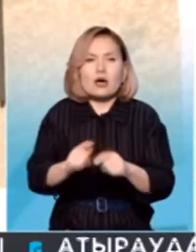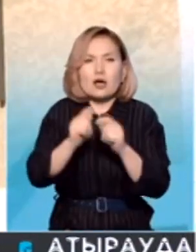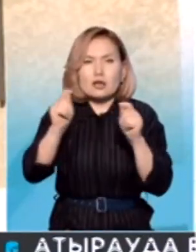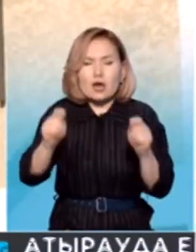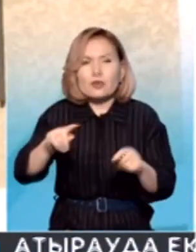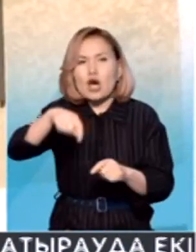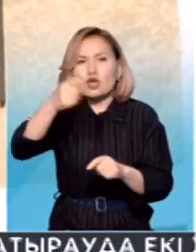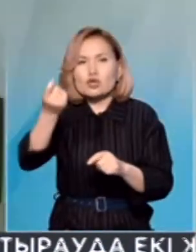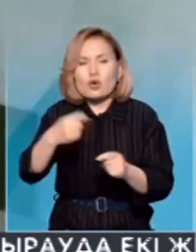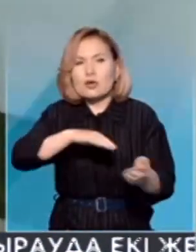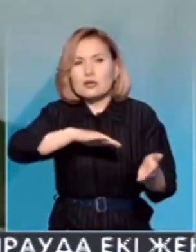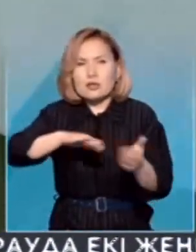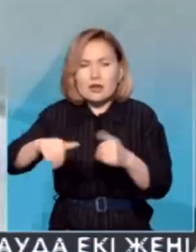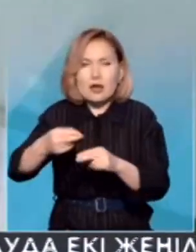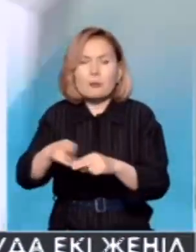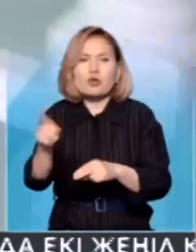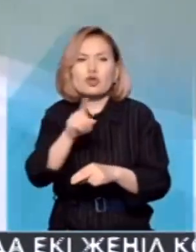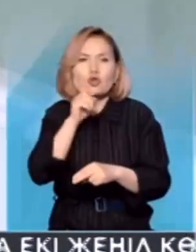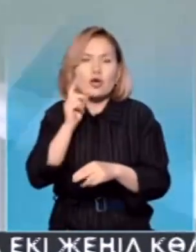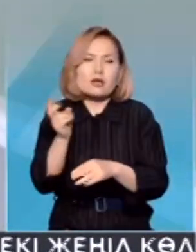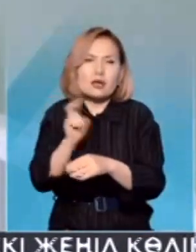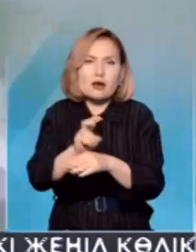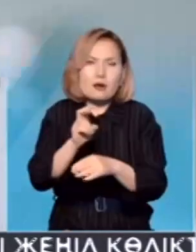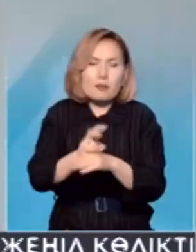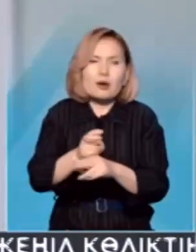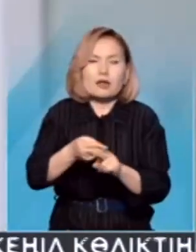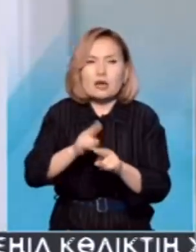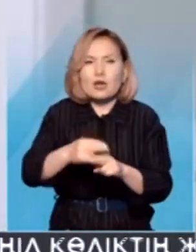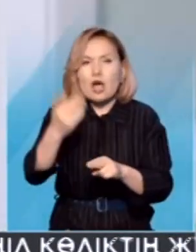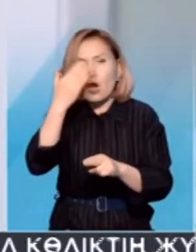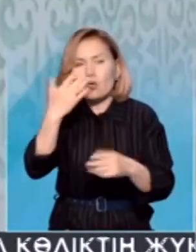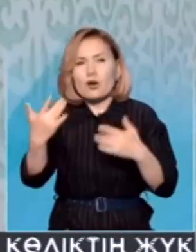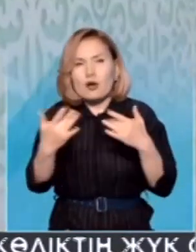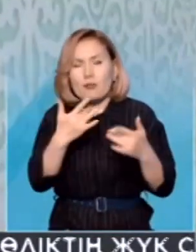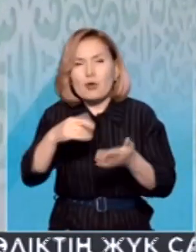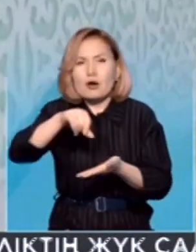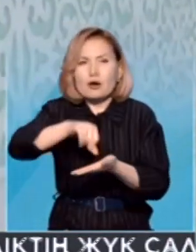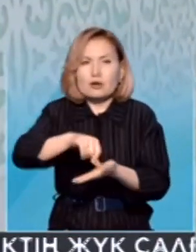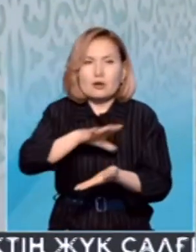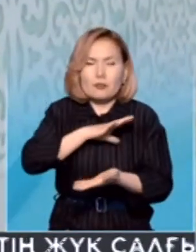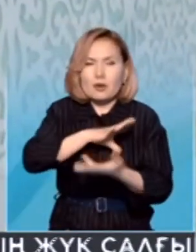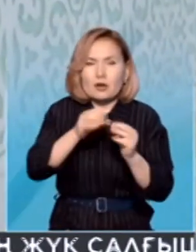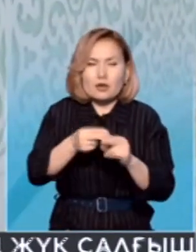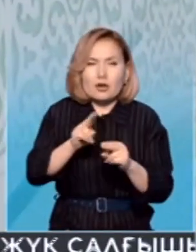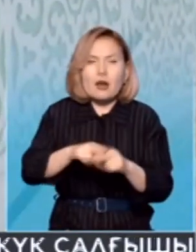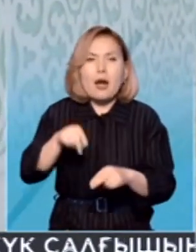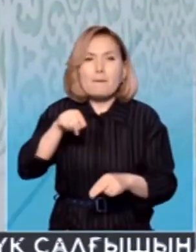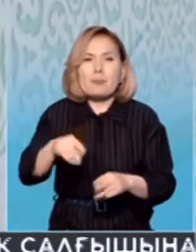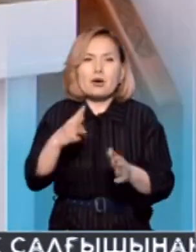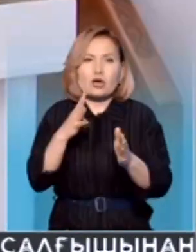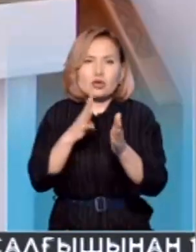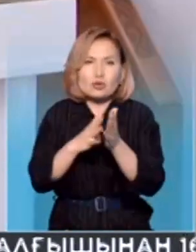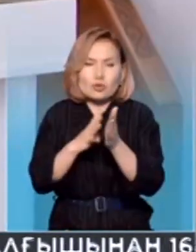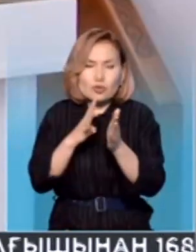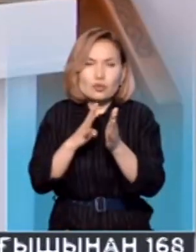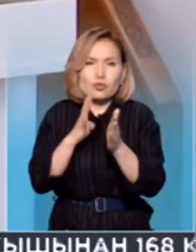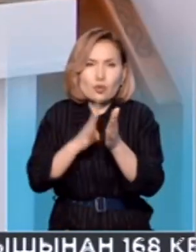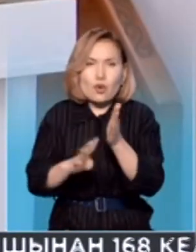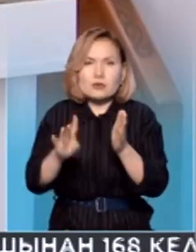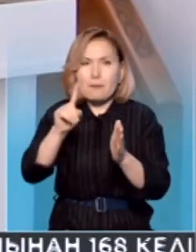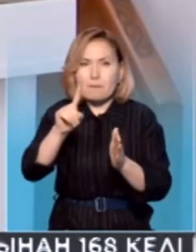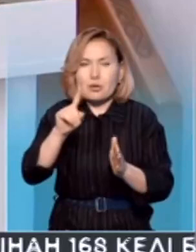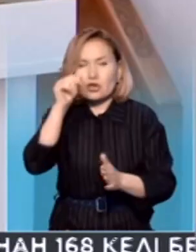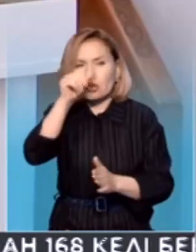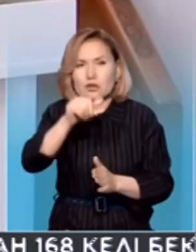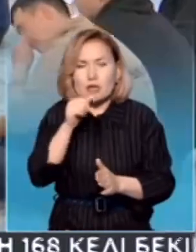Соғыстан соң жас көрермен кинотеатры 80-ші жылдары облыстық филармония орналасты. Тек 1991-ші жылы қайтадан